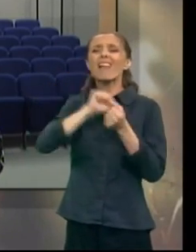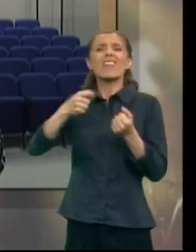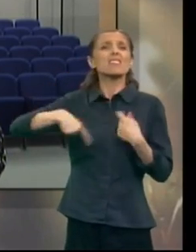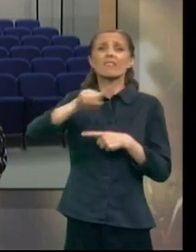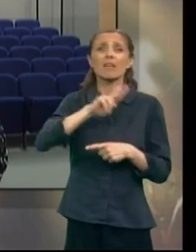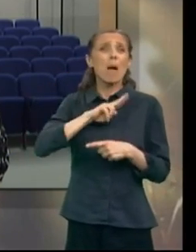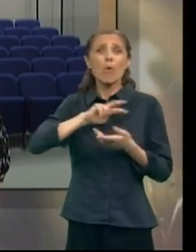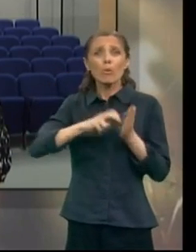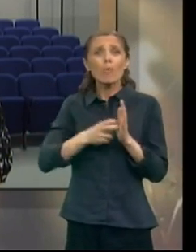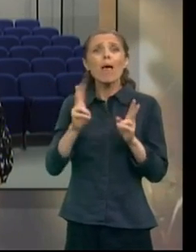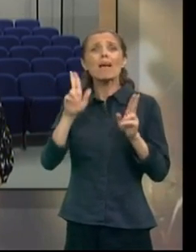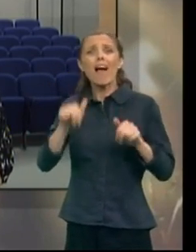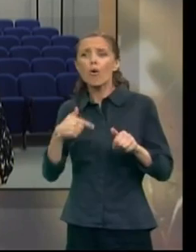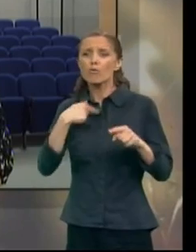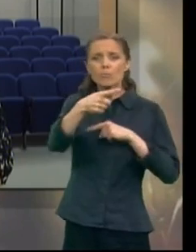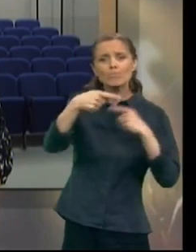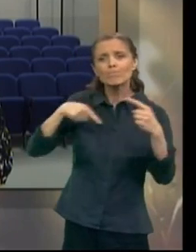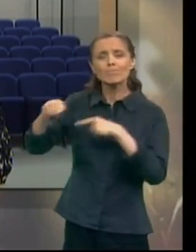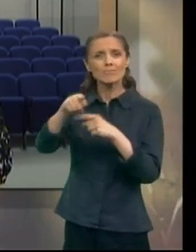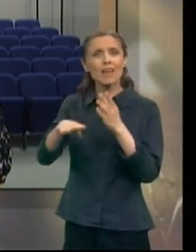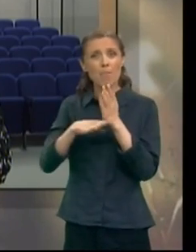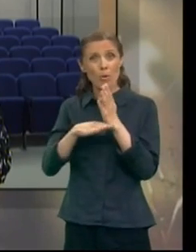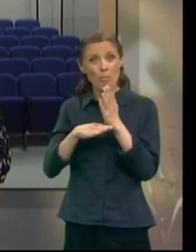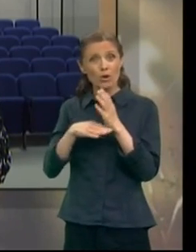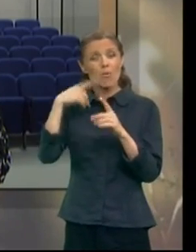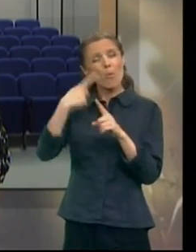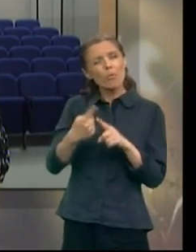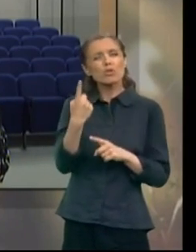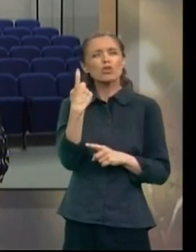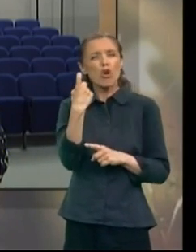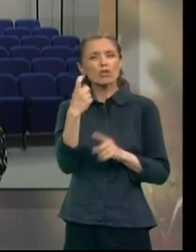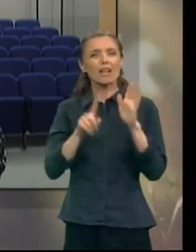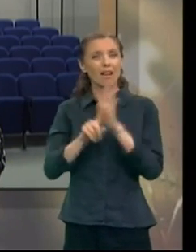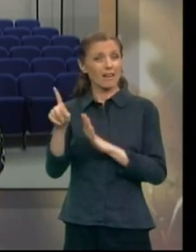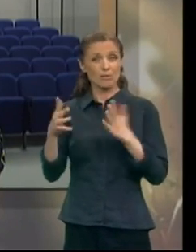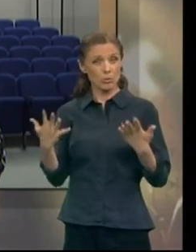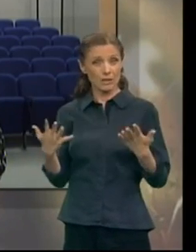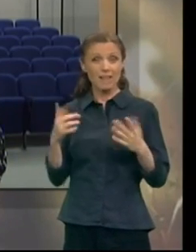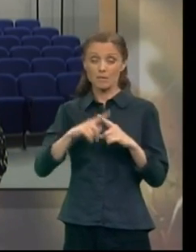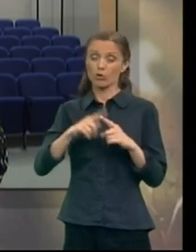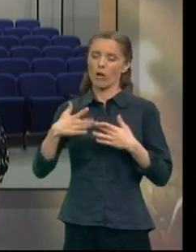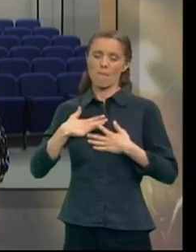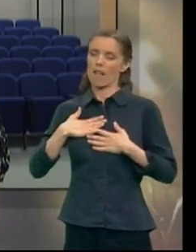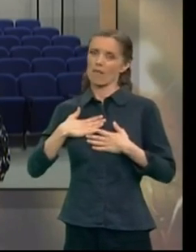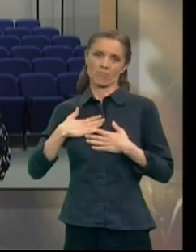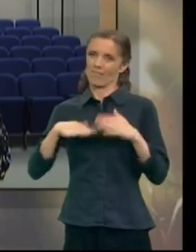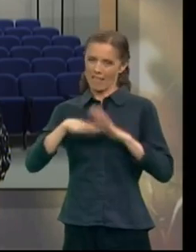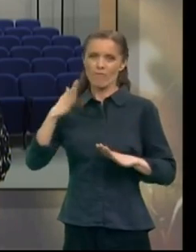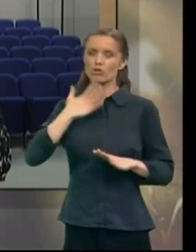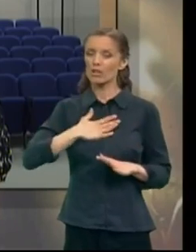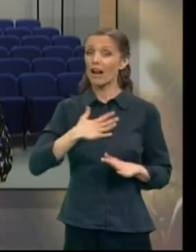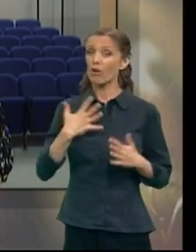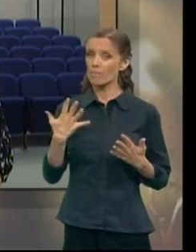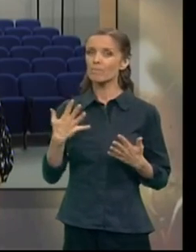drugima. I ono što je na kraju dalo još jedan rezultat zbog čega je meni posebno drago, a to je